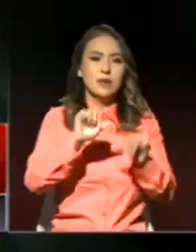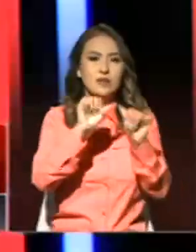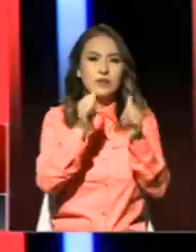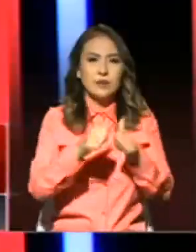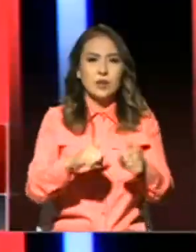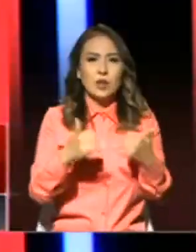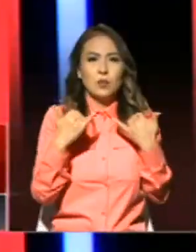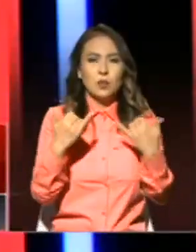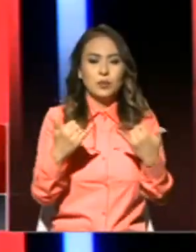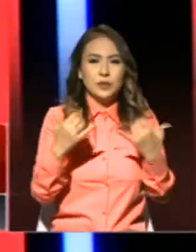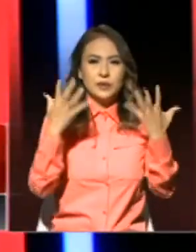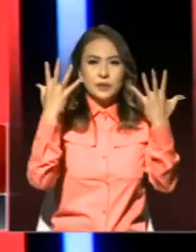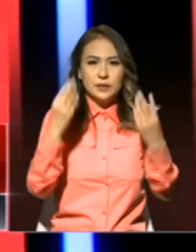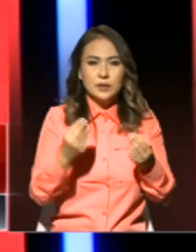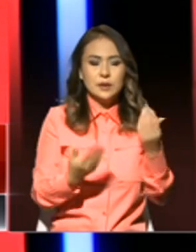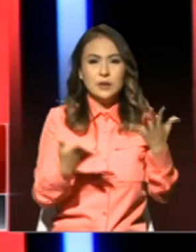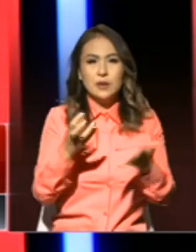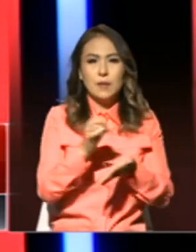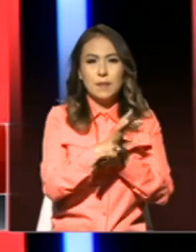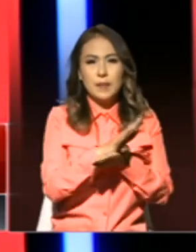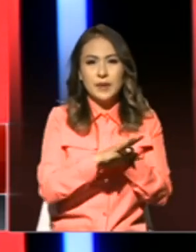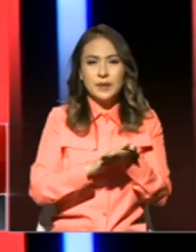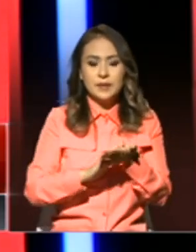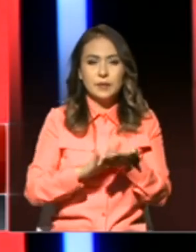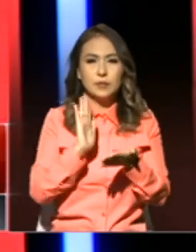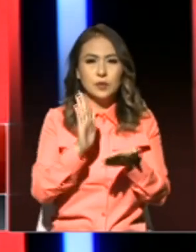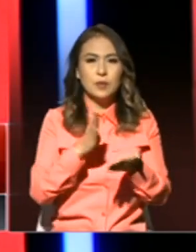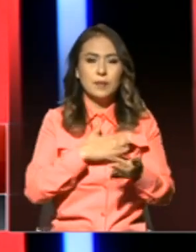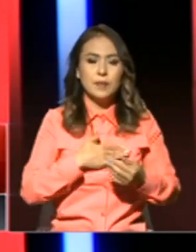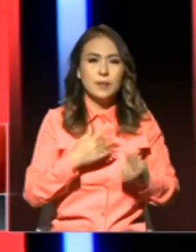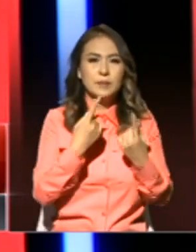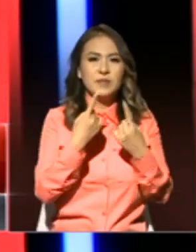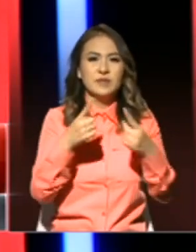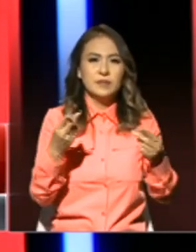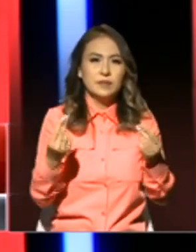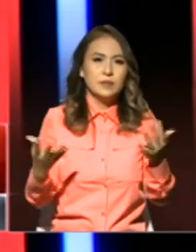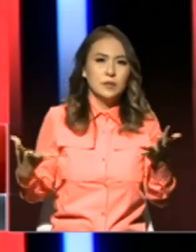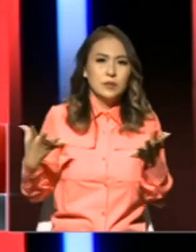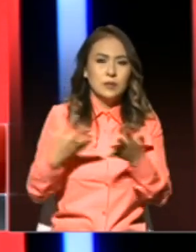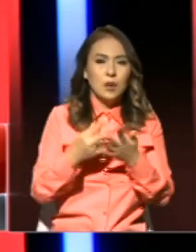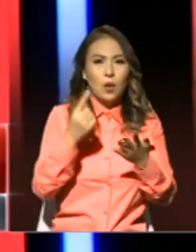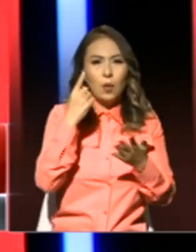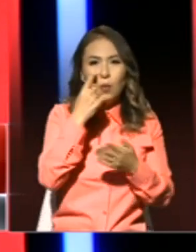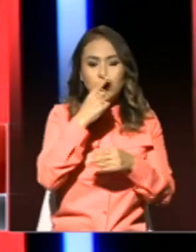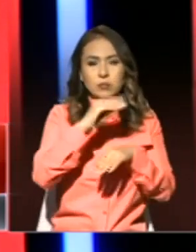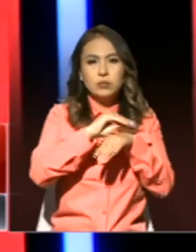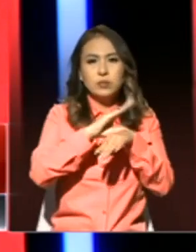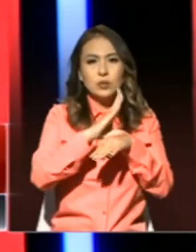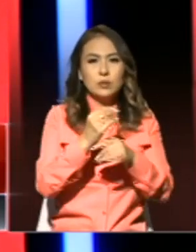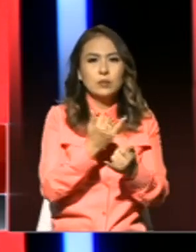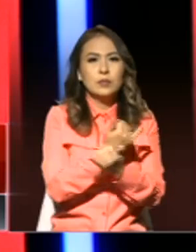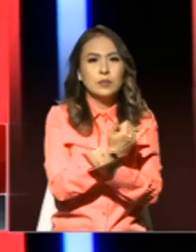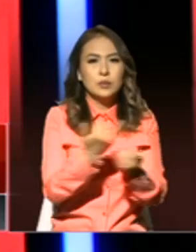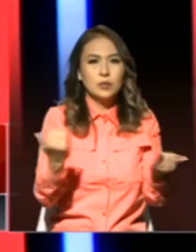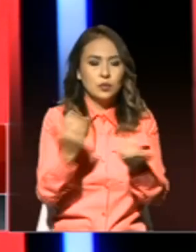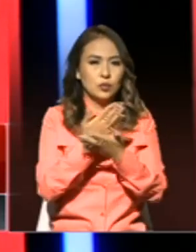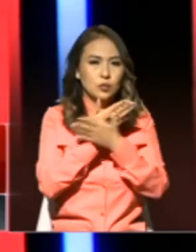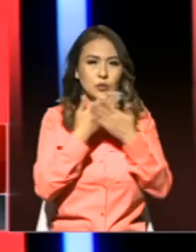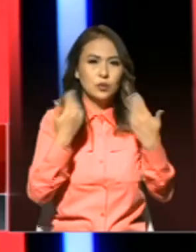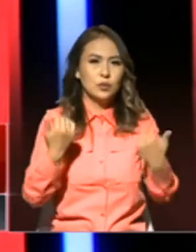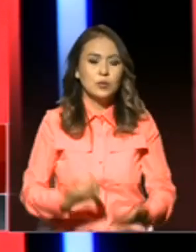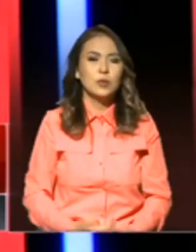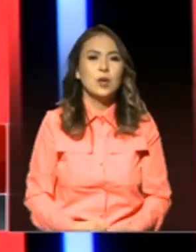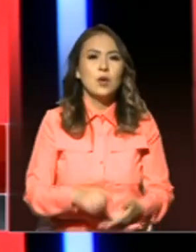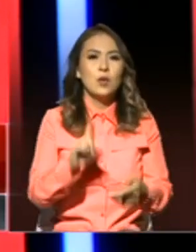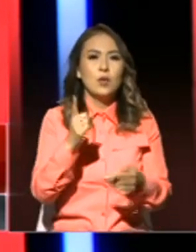банк бүгінгі таңда осы темппен ары қарай кете берсе, біздің басқа жақтан келетін қаржының көзі жоқ. Міне жаңағы аралық займды беруге,